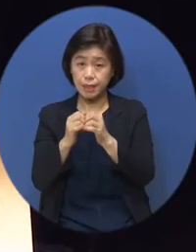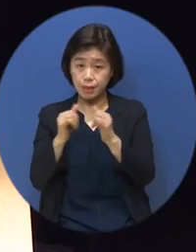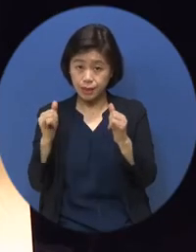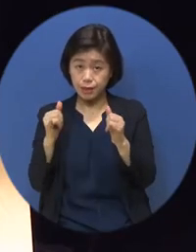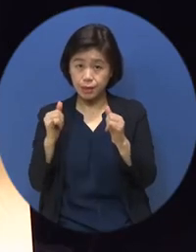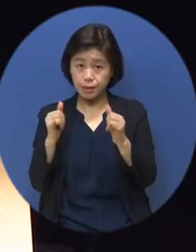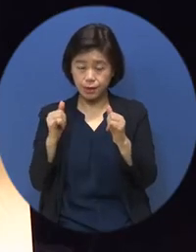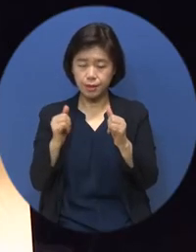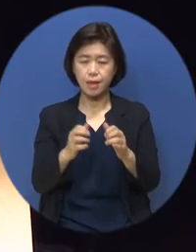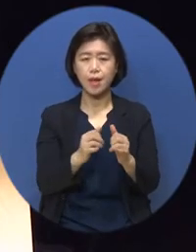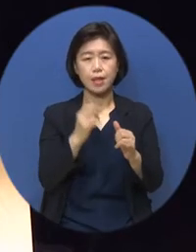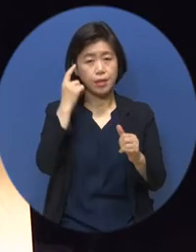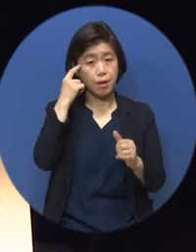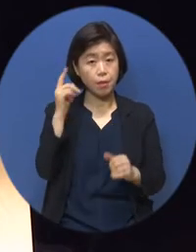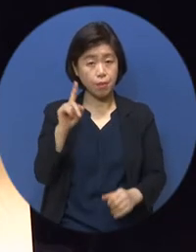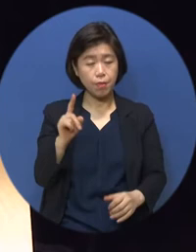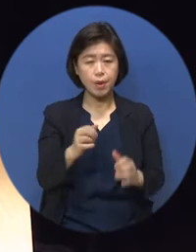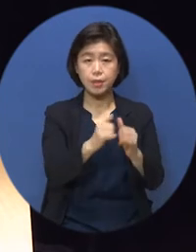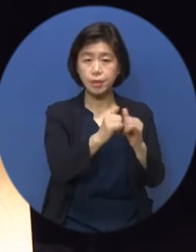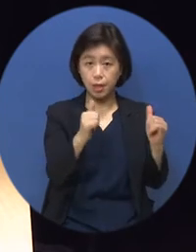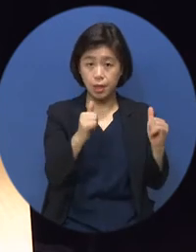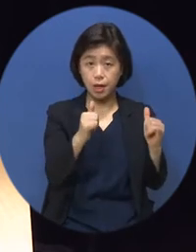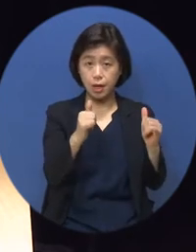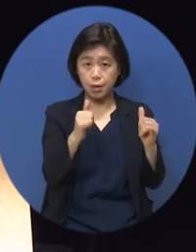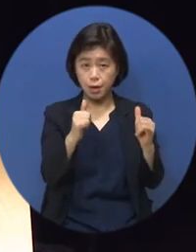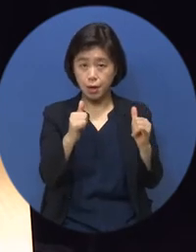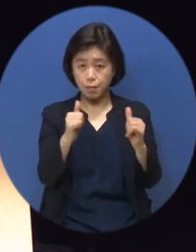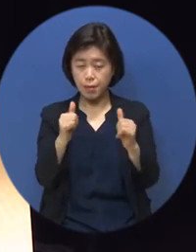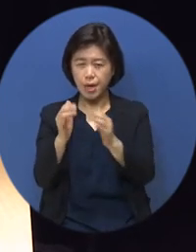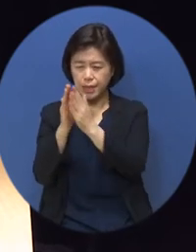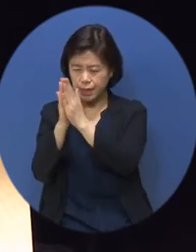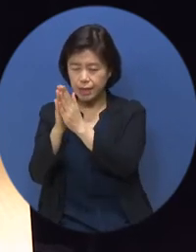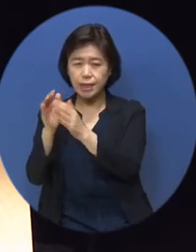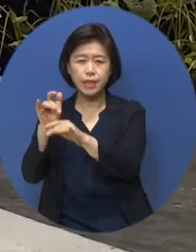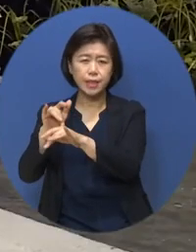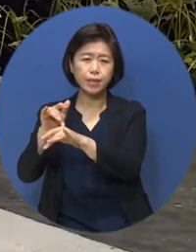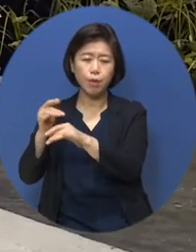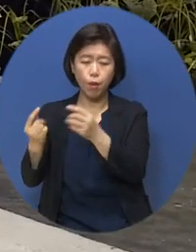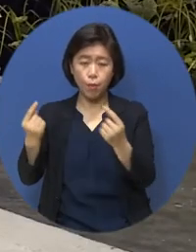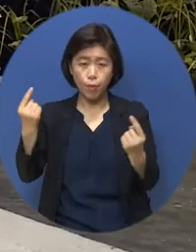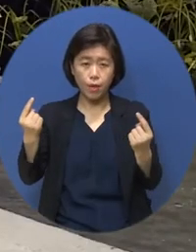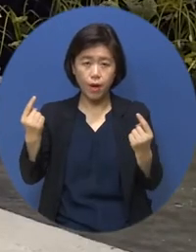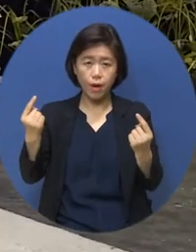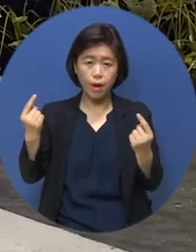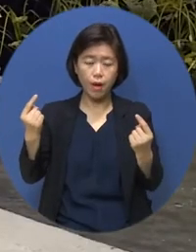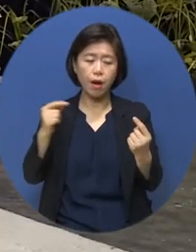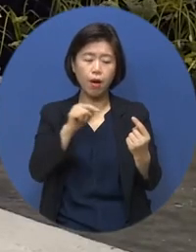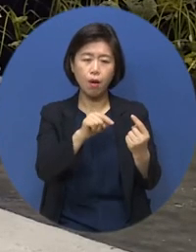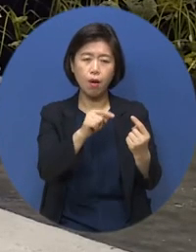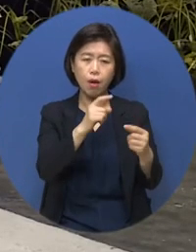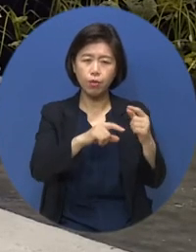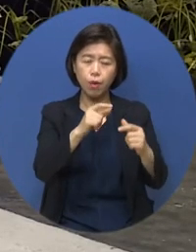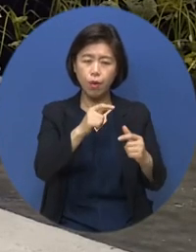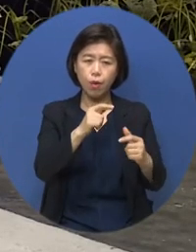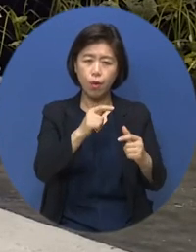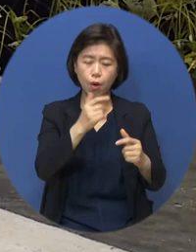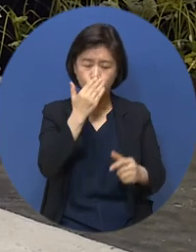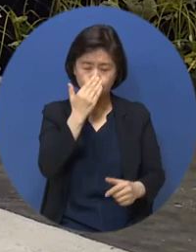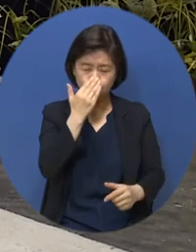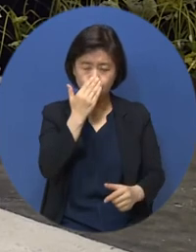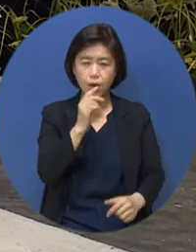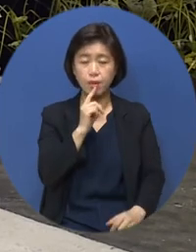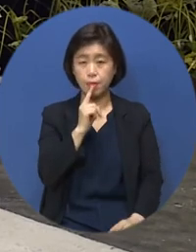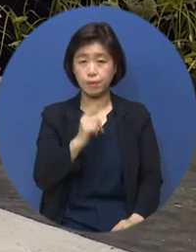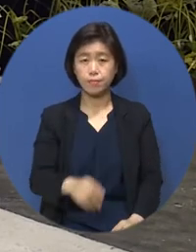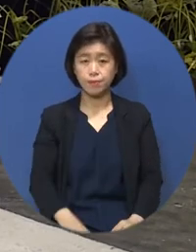사람이 신보다 성스러운 존재라고 말하고 있는 것입니다. 절대 상징으로 추앙받는 동안